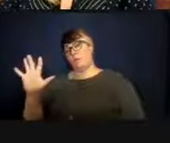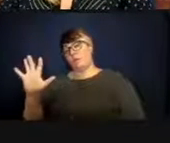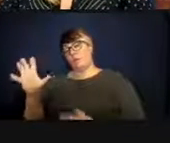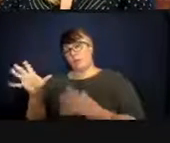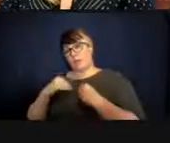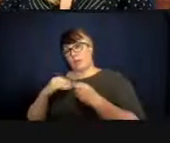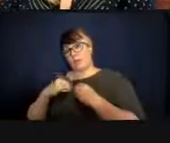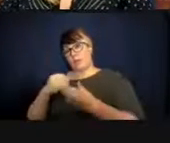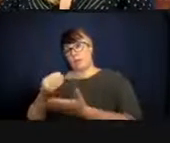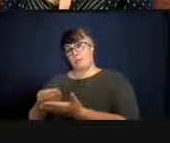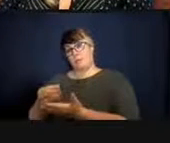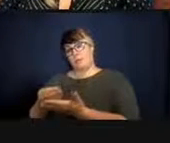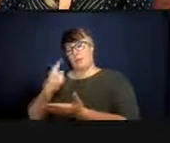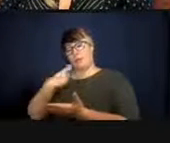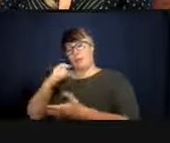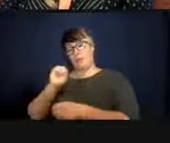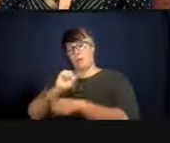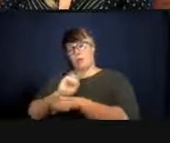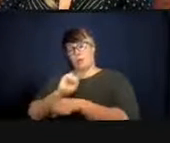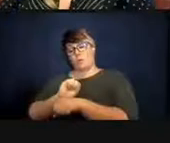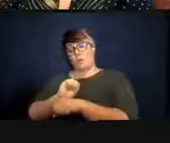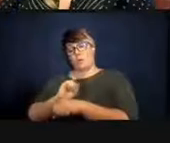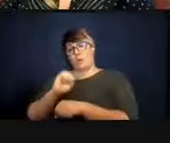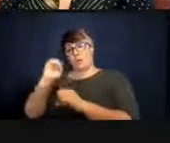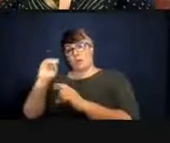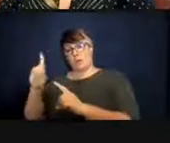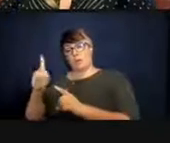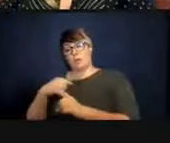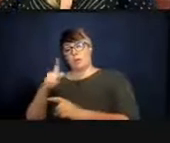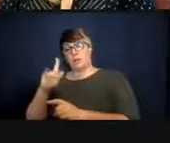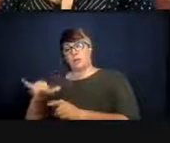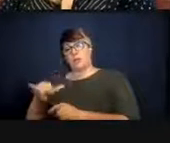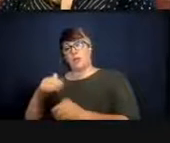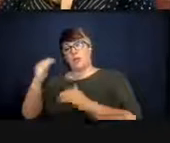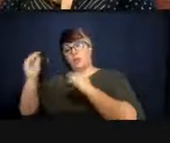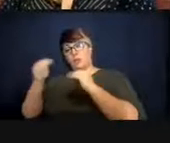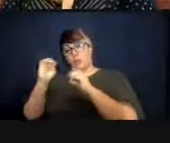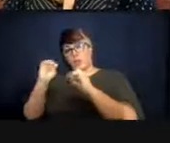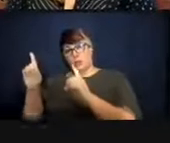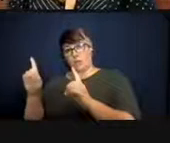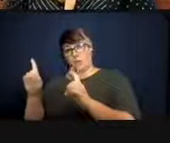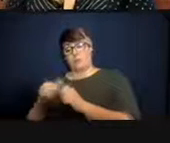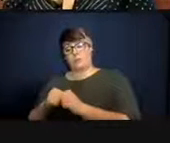7.1 حول التنفيذ،